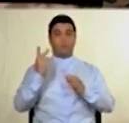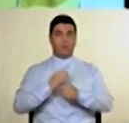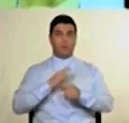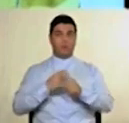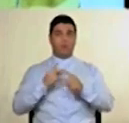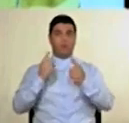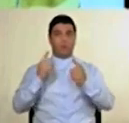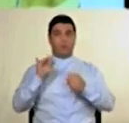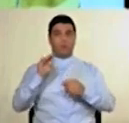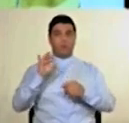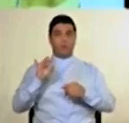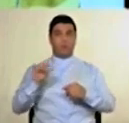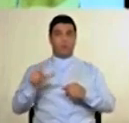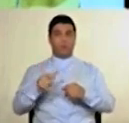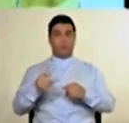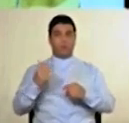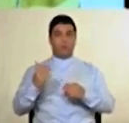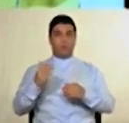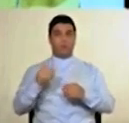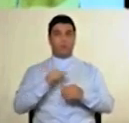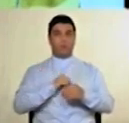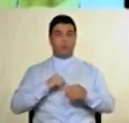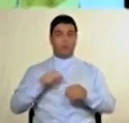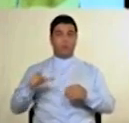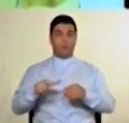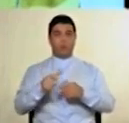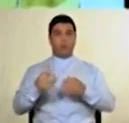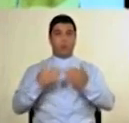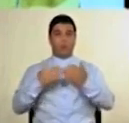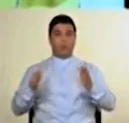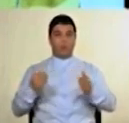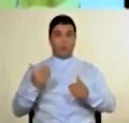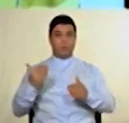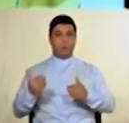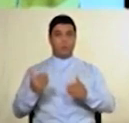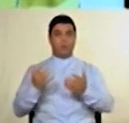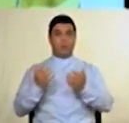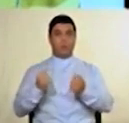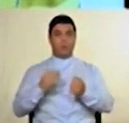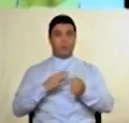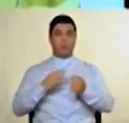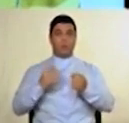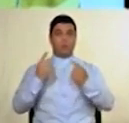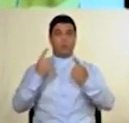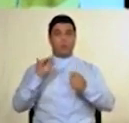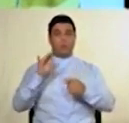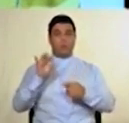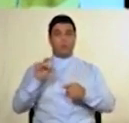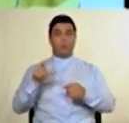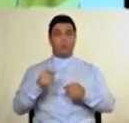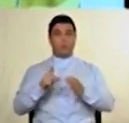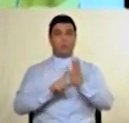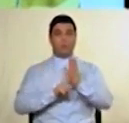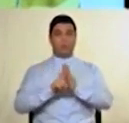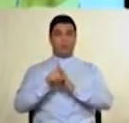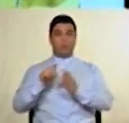asrda to'liq o'z demak yo'llarini ochib olgan Buyuk Ipak yo'lini